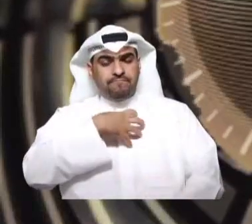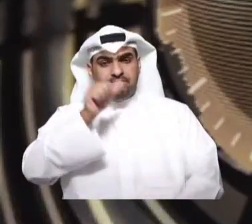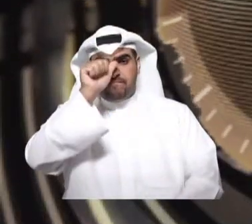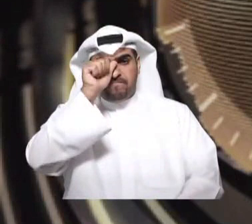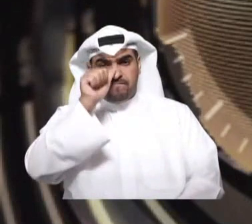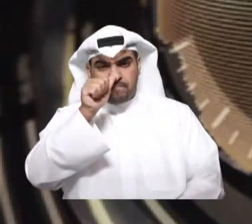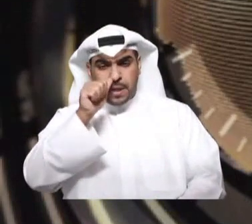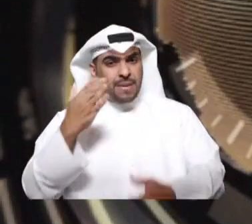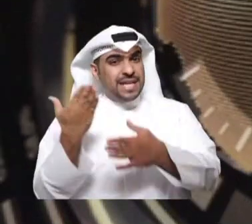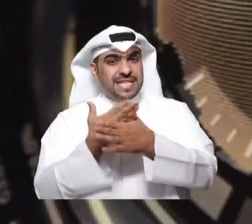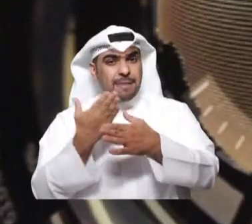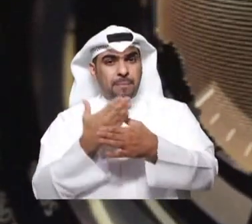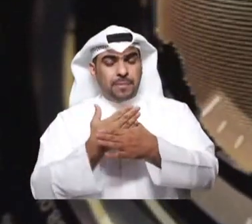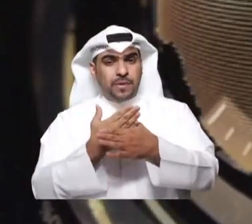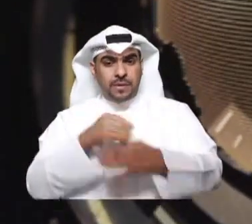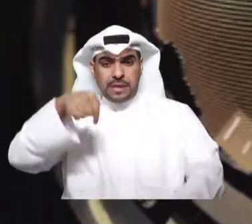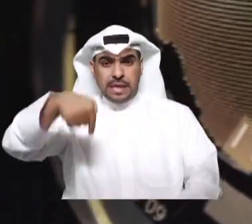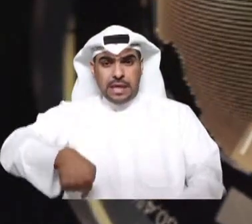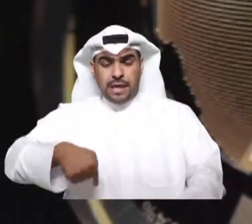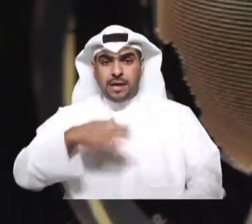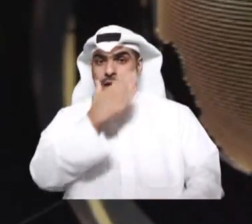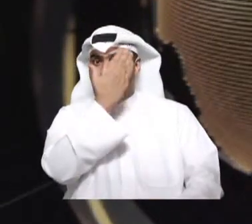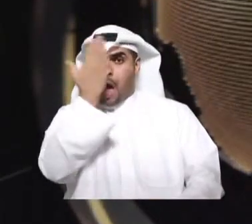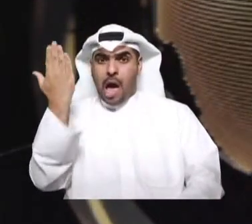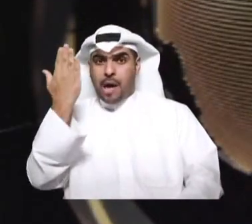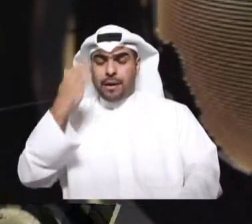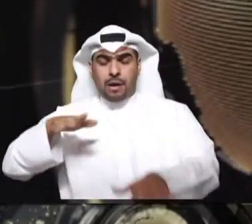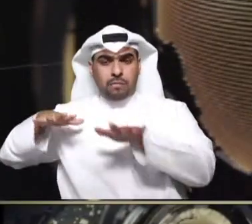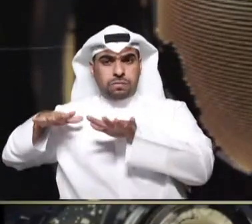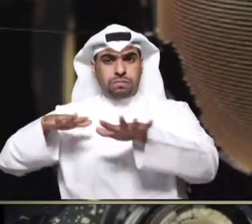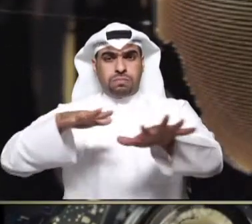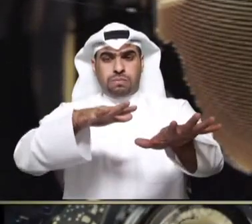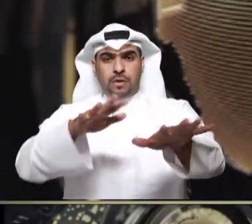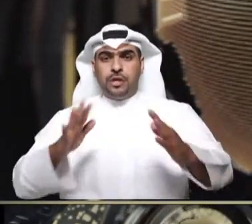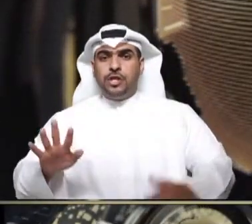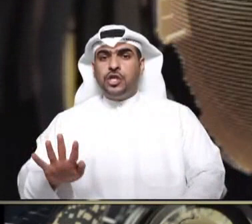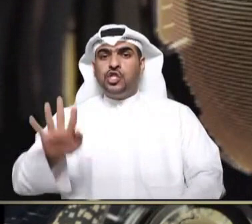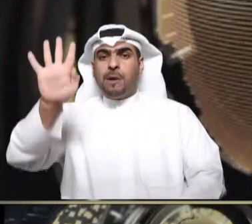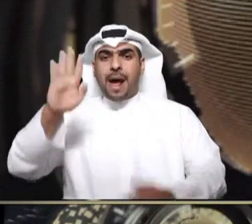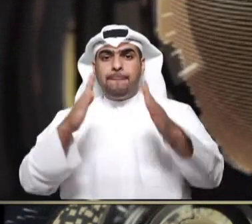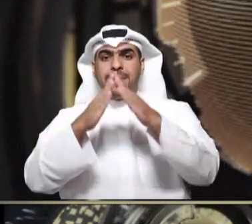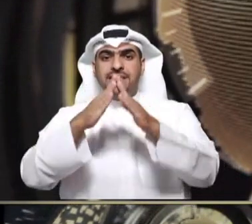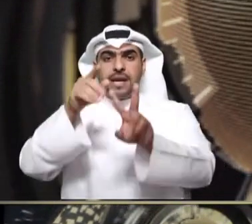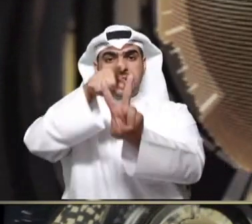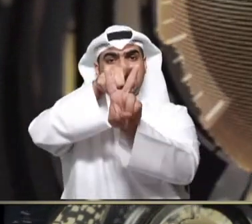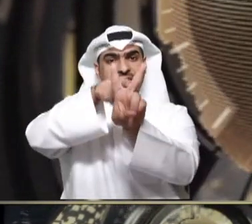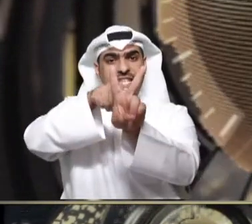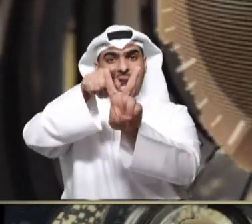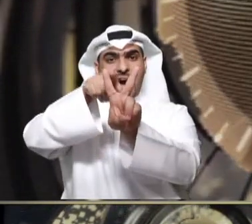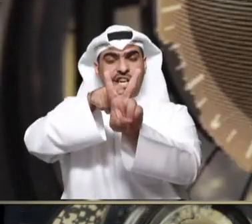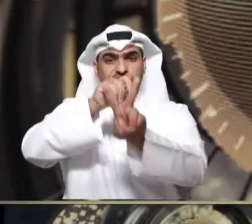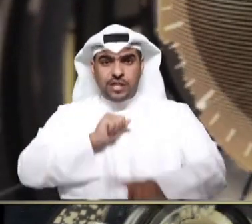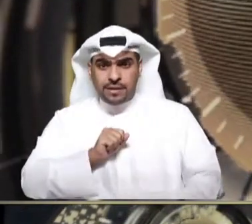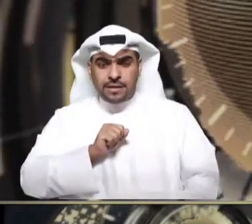استهدف نقطة تفتيش أمنية جنوب مدينة العريش في جمهورية مصر العربية الشقيقة، مما أدى إلى استشهاد